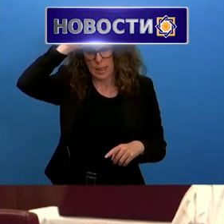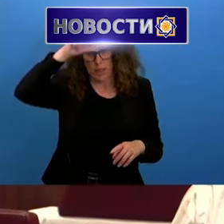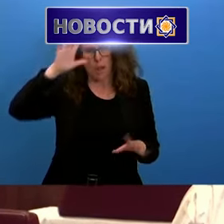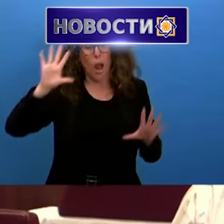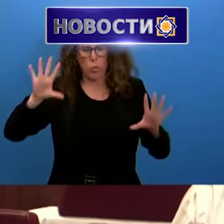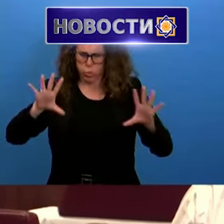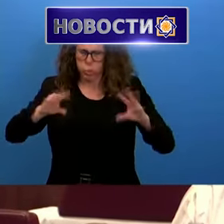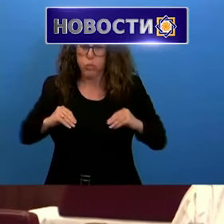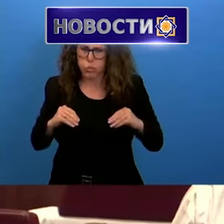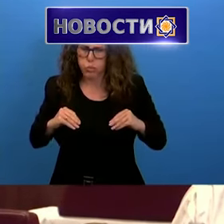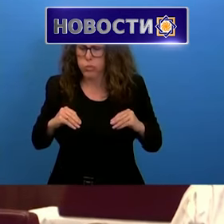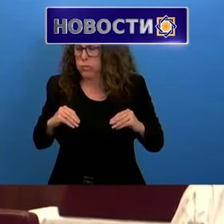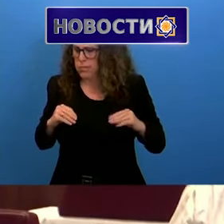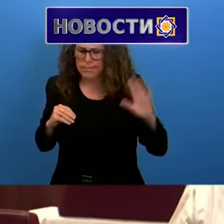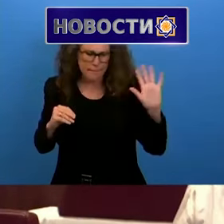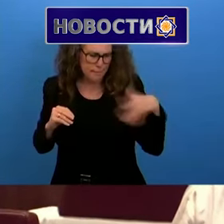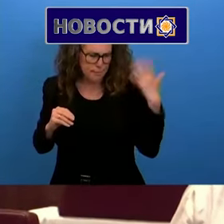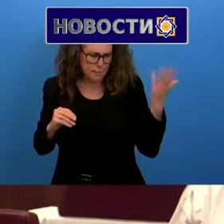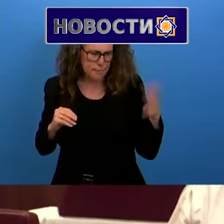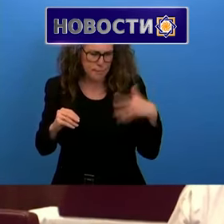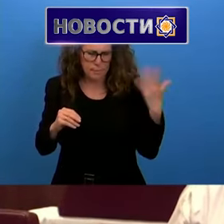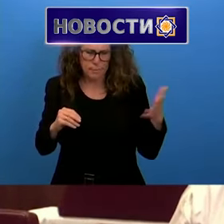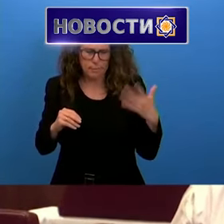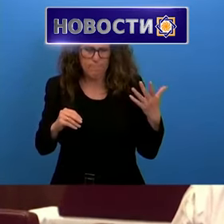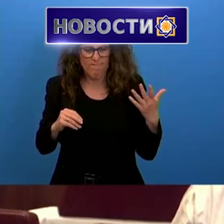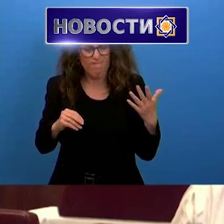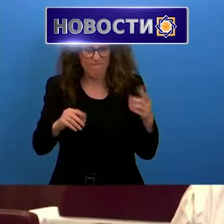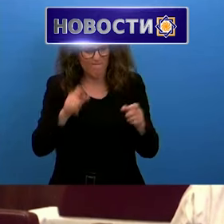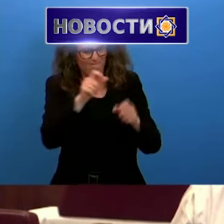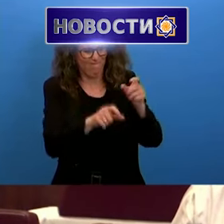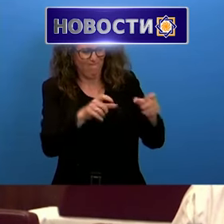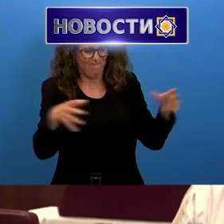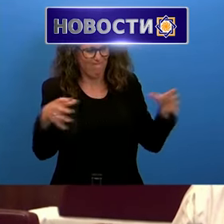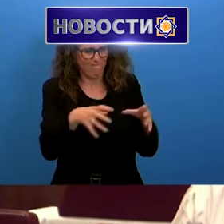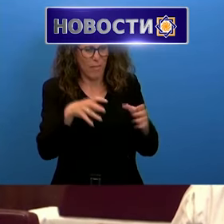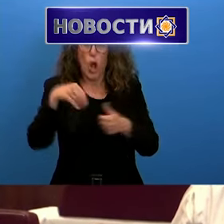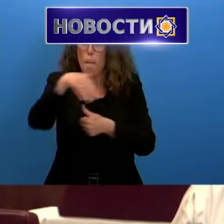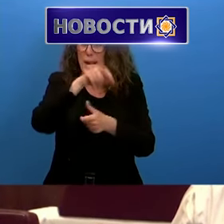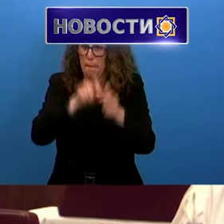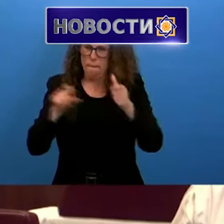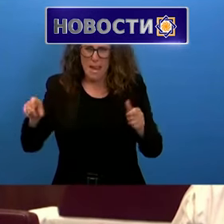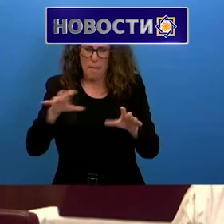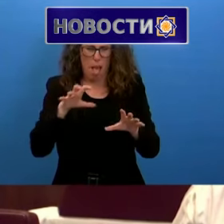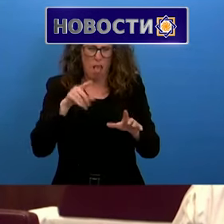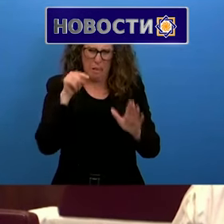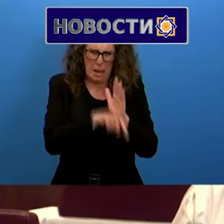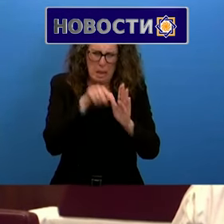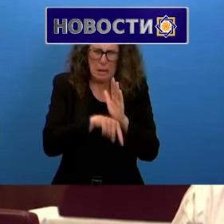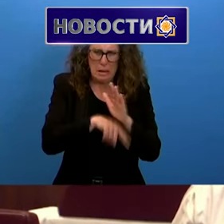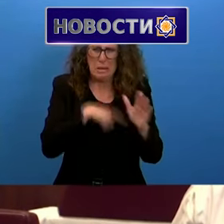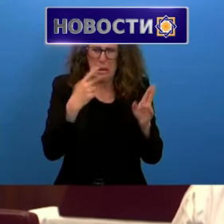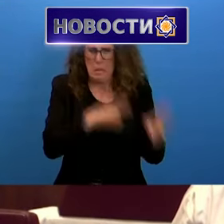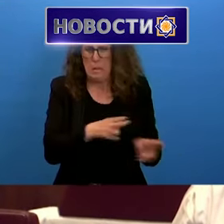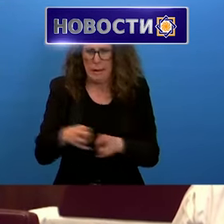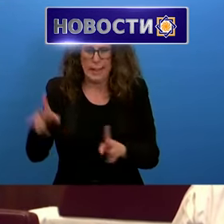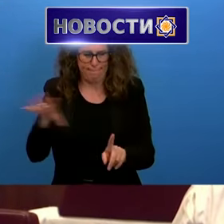2281 были оценены как находящиеся под угрозой исчезновения, 619 как вымершие. Существует около 400 тысяч